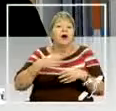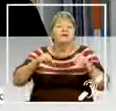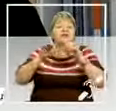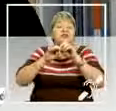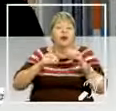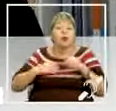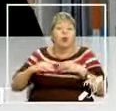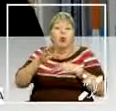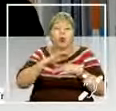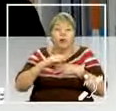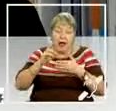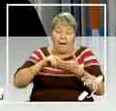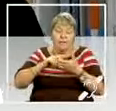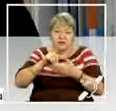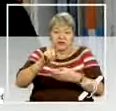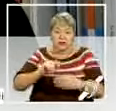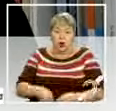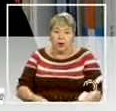public